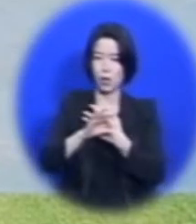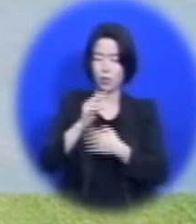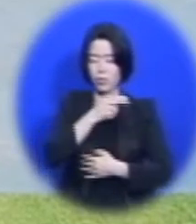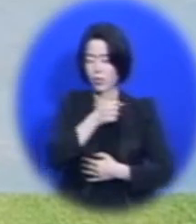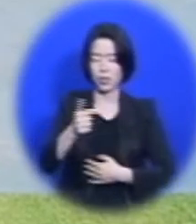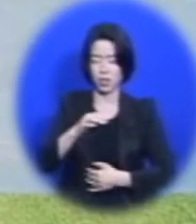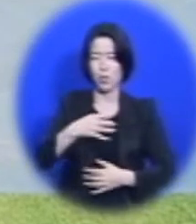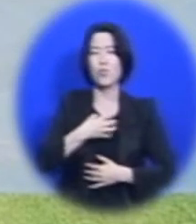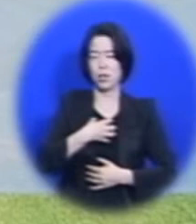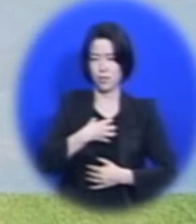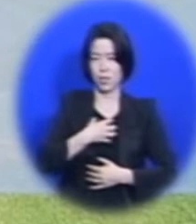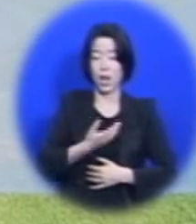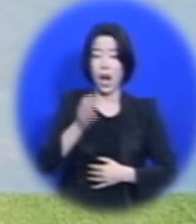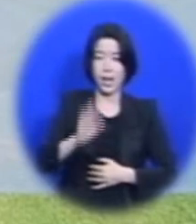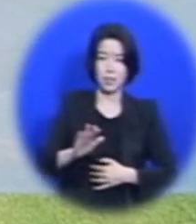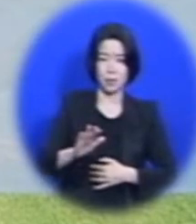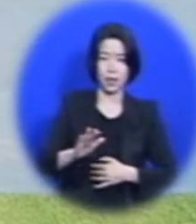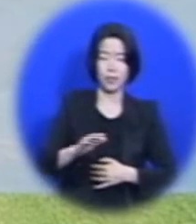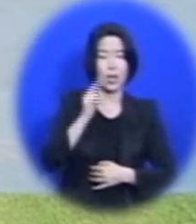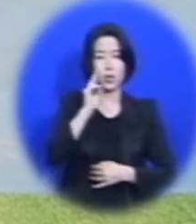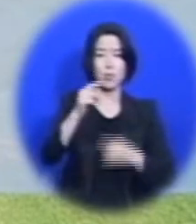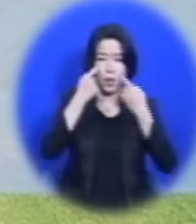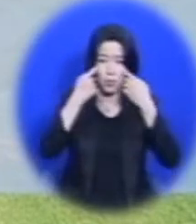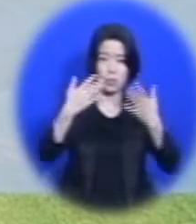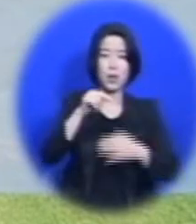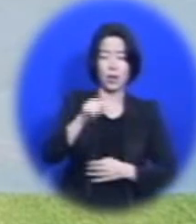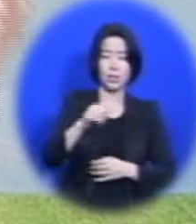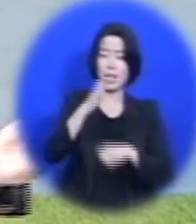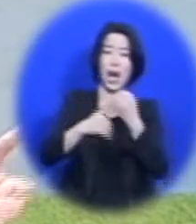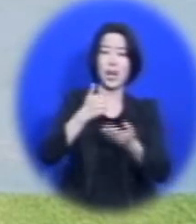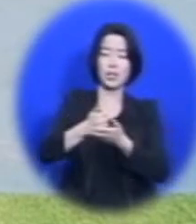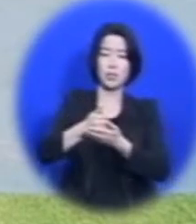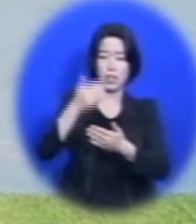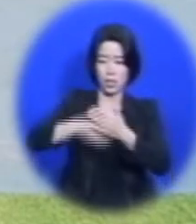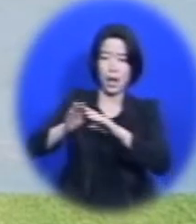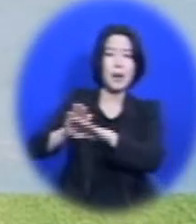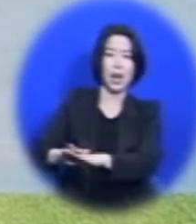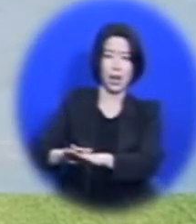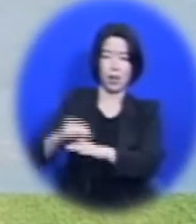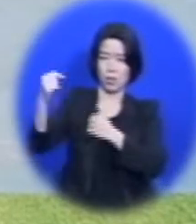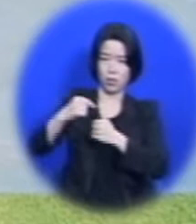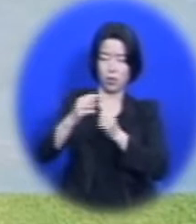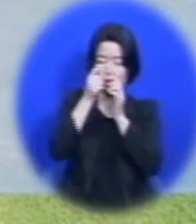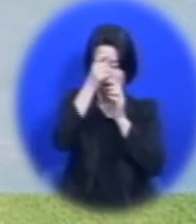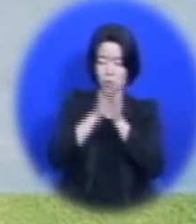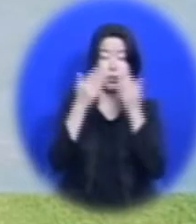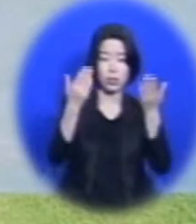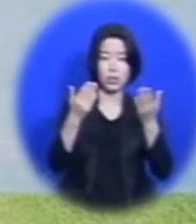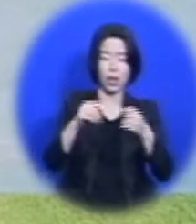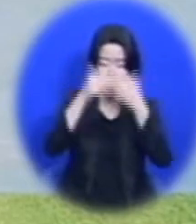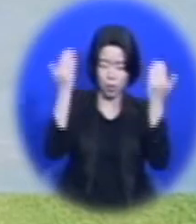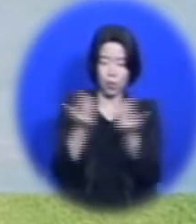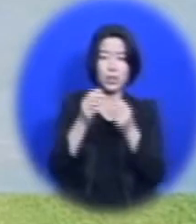선택. 그러나 너무나 분명한 것은 하나님이 남으라고 하는 거예요. 기도했더니 모든 선교사님이